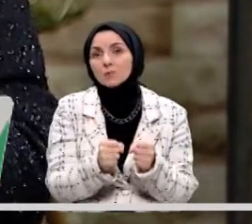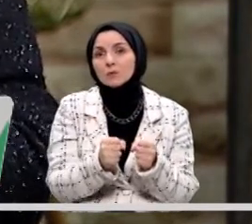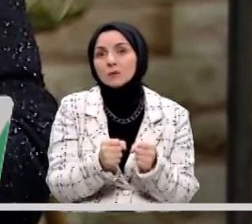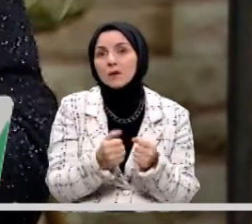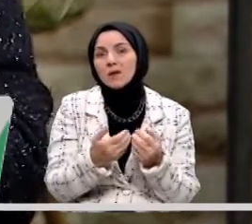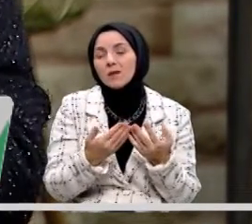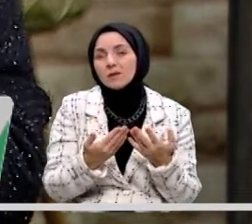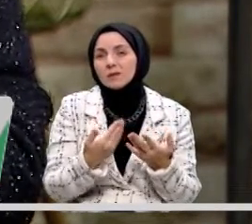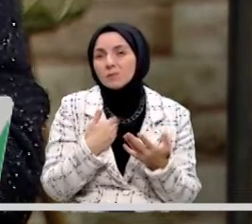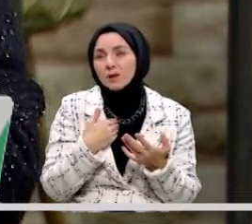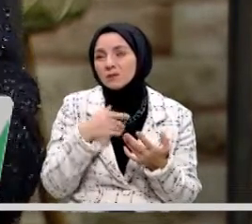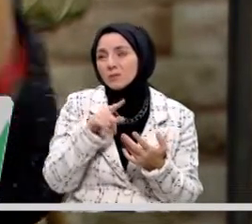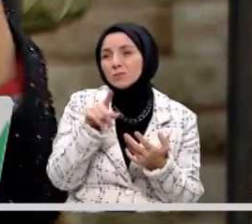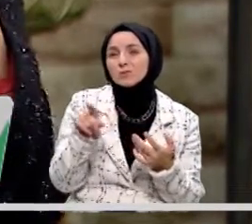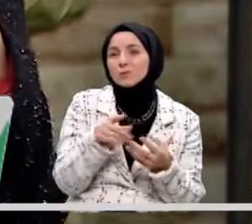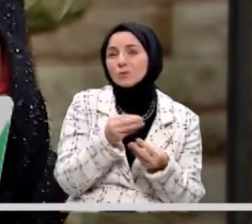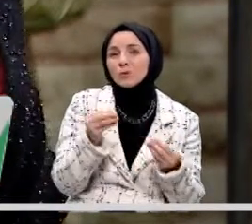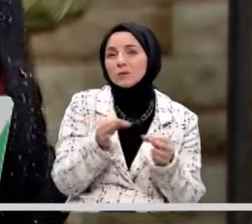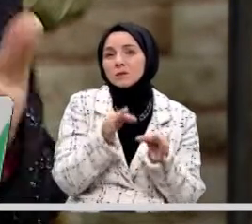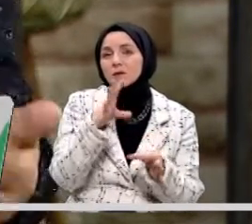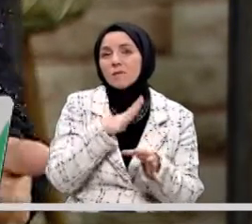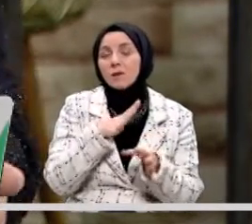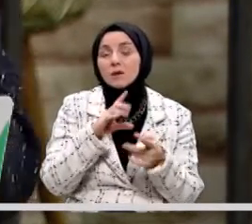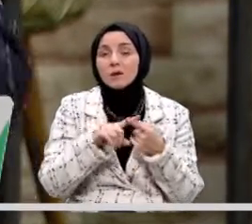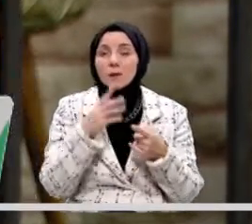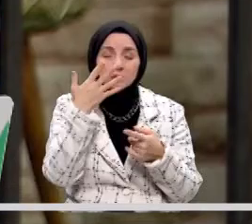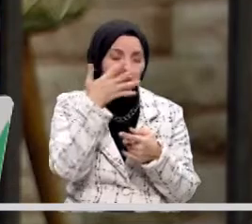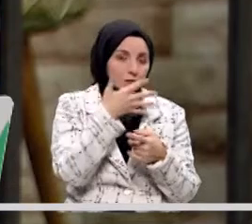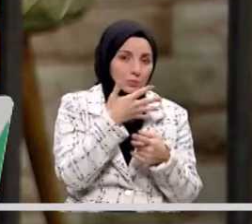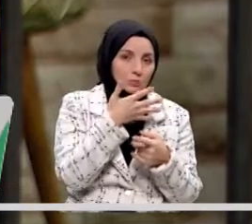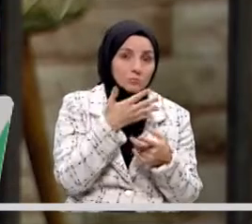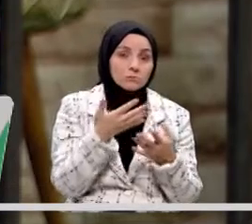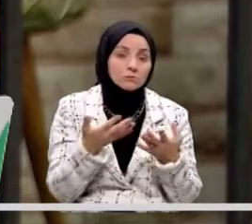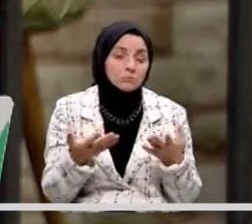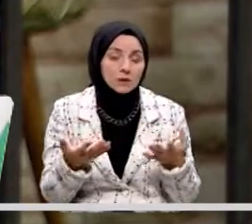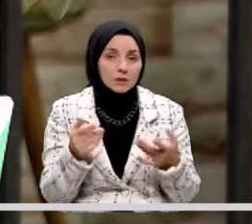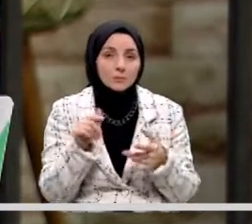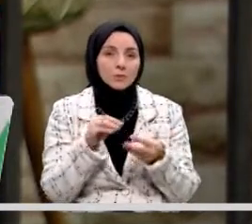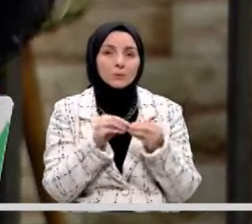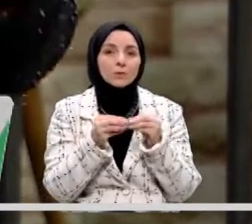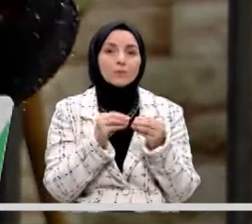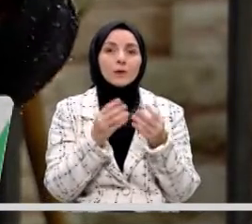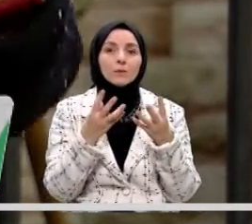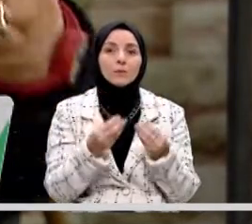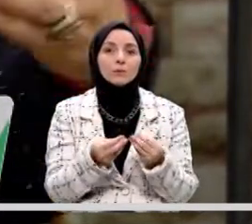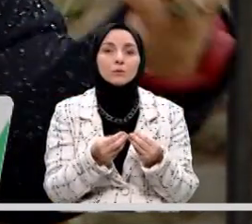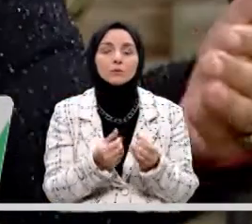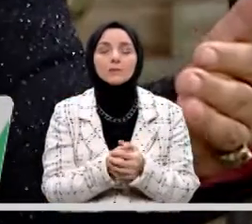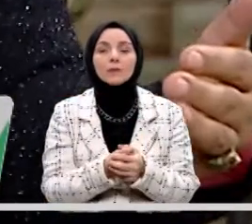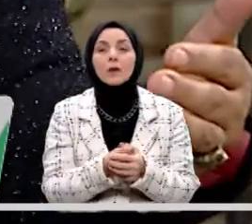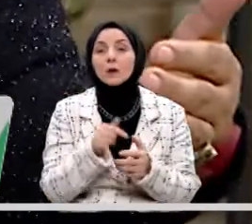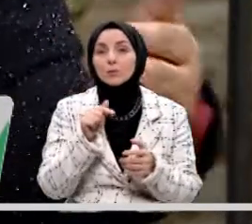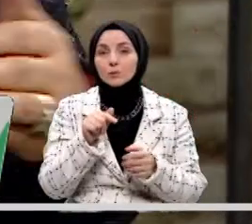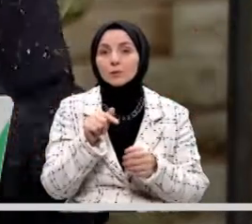bana kızacaklar abim ablam şimdi çekilir bu tarafa yoksa kocaman insanım niye çekineyim lütfen hanımla konuşurum oradaki arkadaşlarımı konuşurum